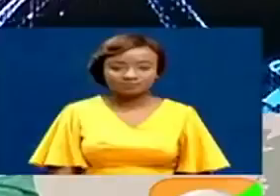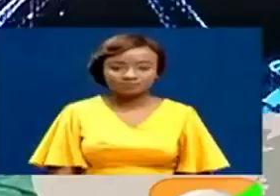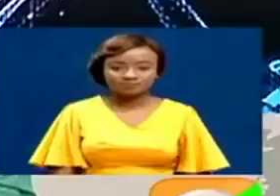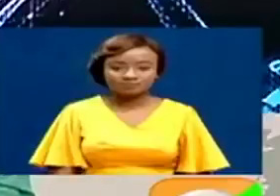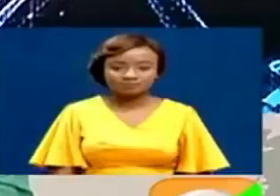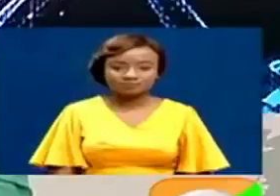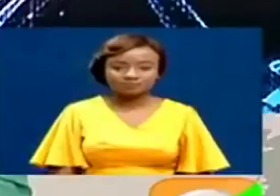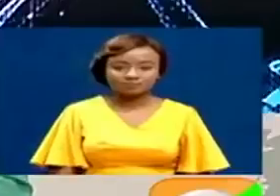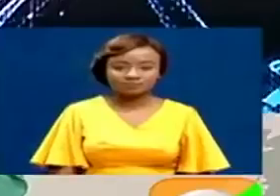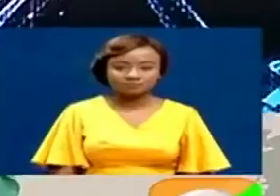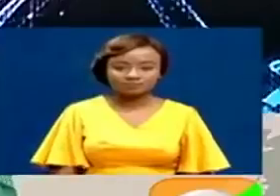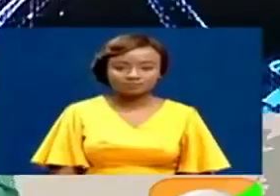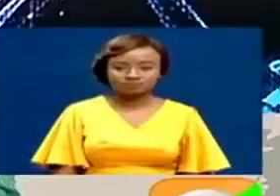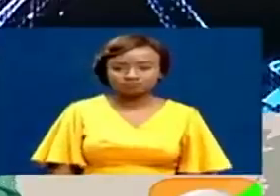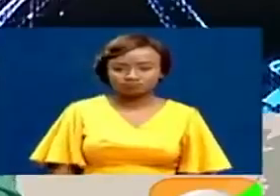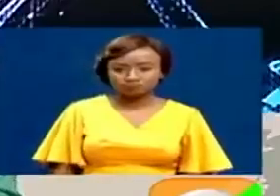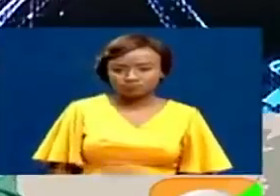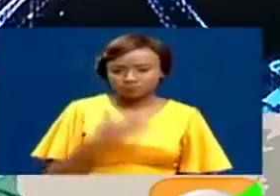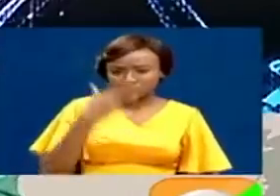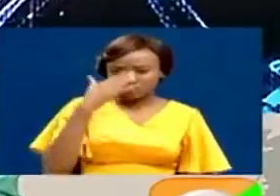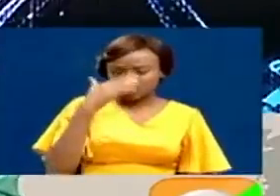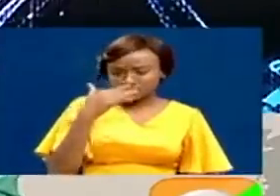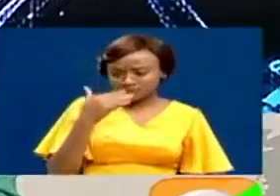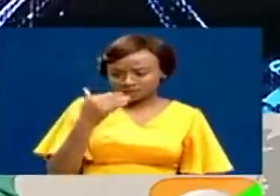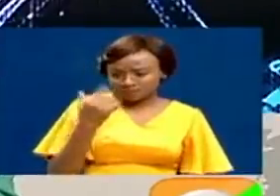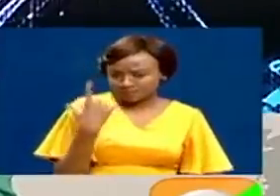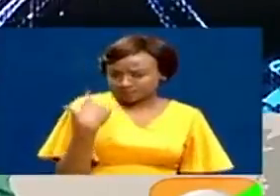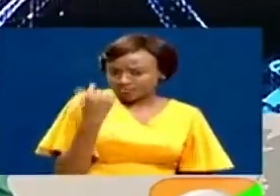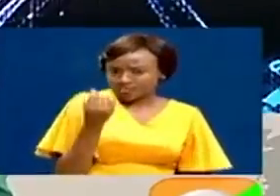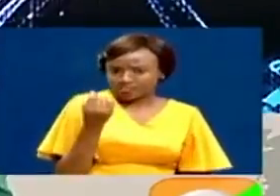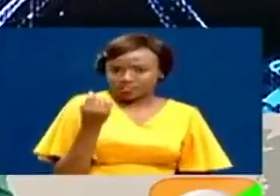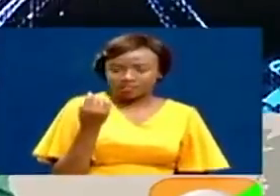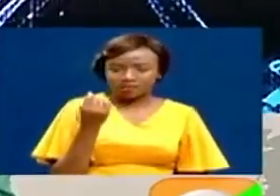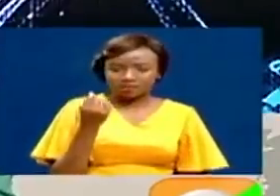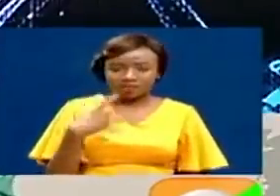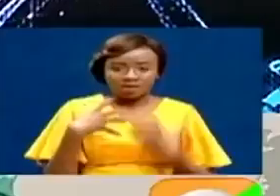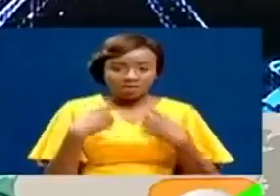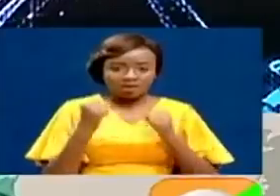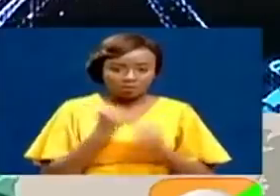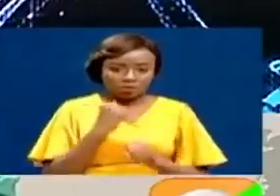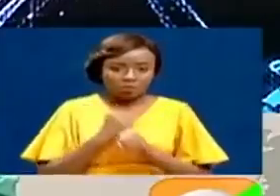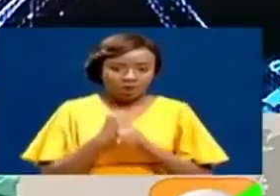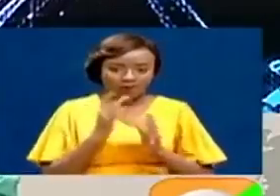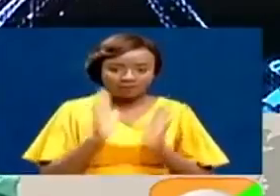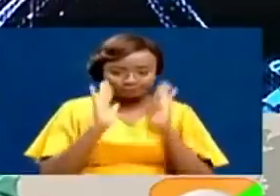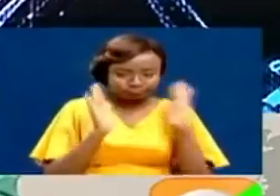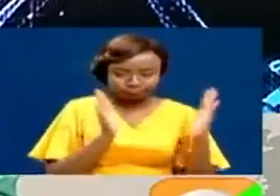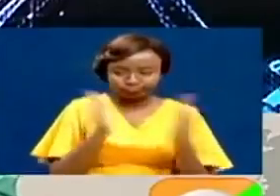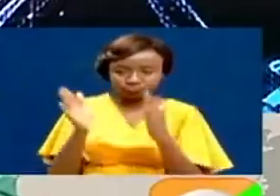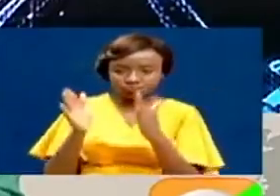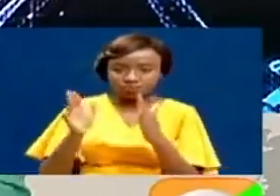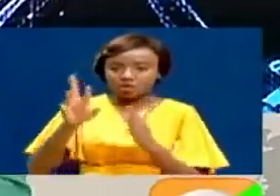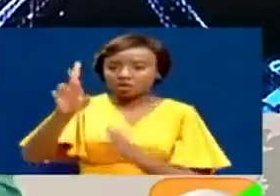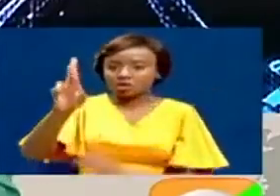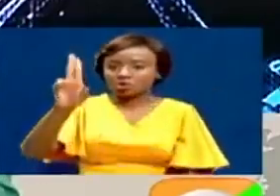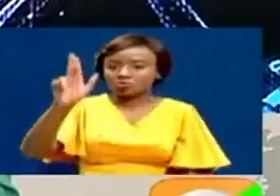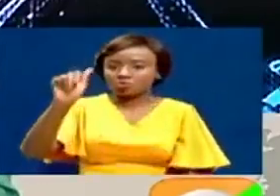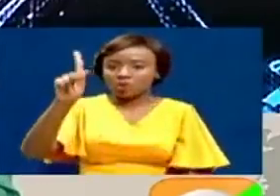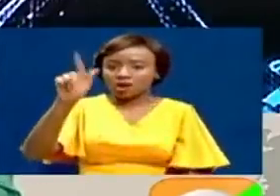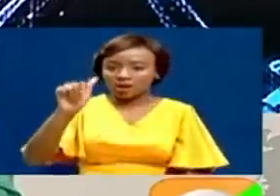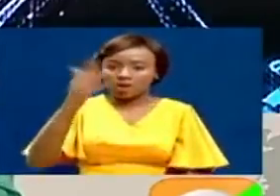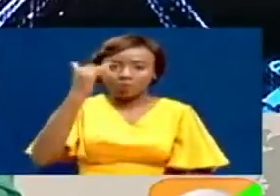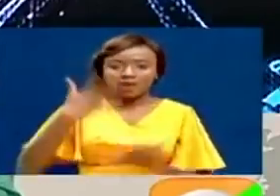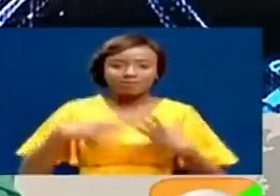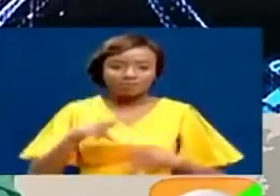Nairobi, ambapo katika siku chache zilizopita macho ya maafisa wa afya yalielekezwa mtaa wa Ruaka, viungani mwa mji huu, baada ya watu wanne